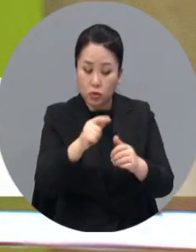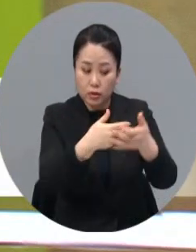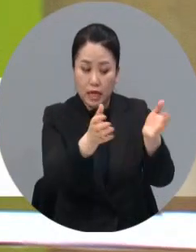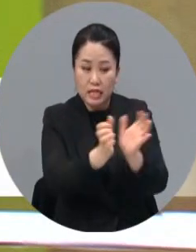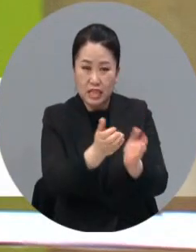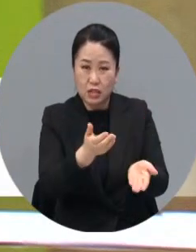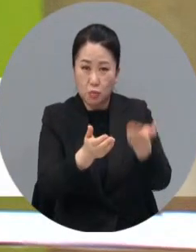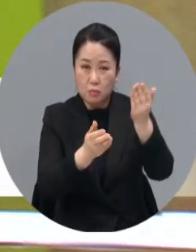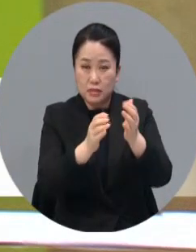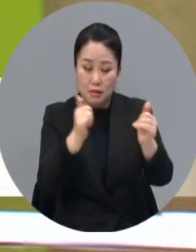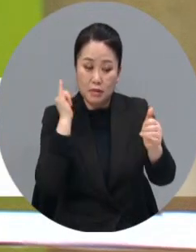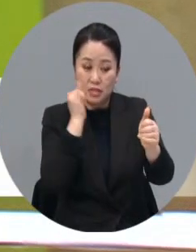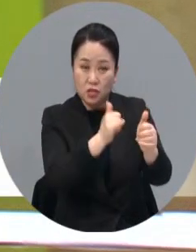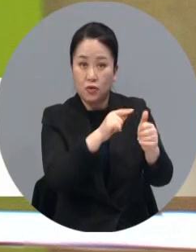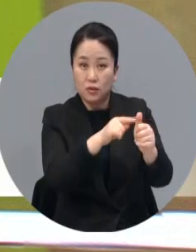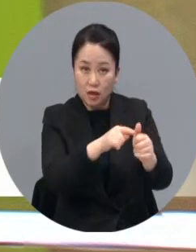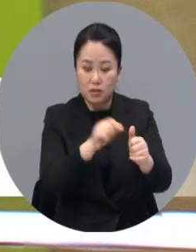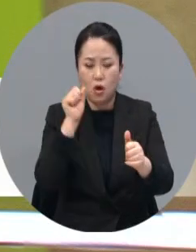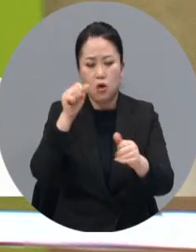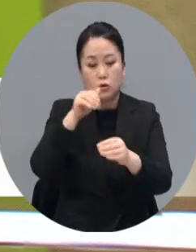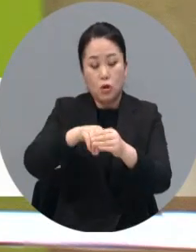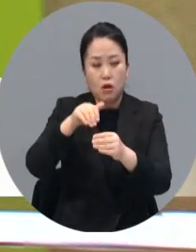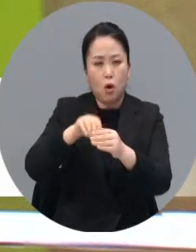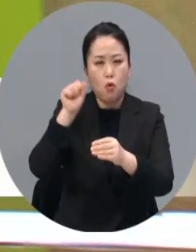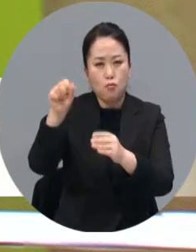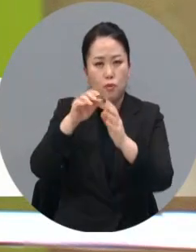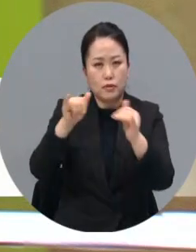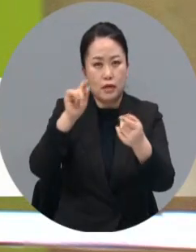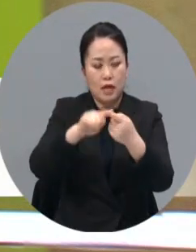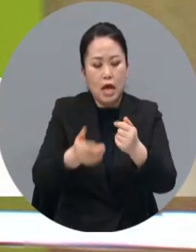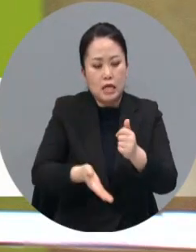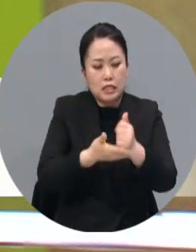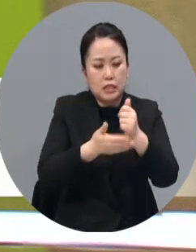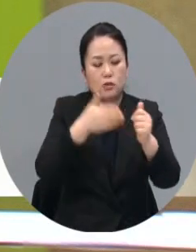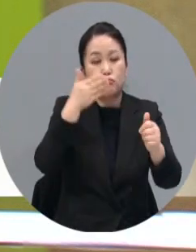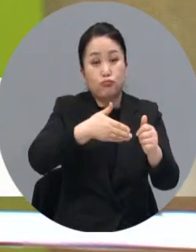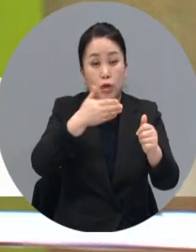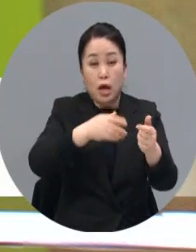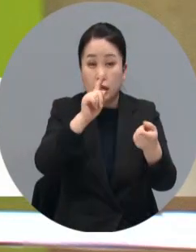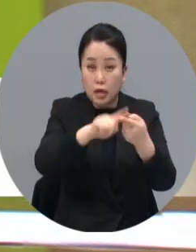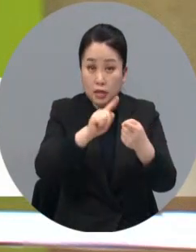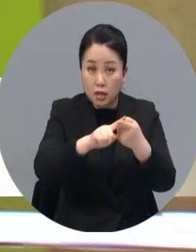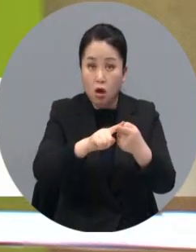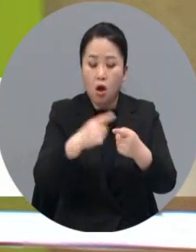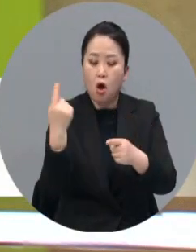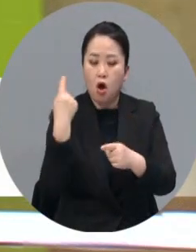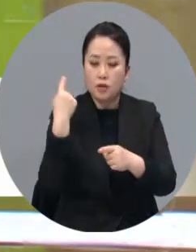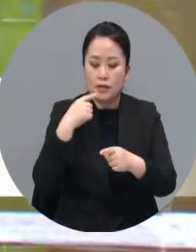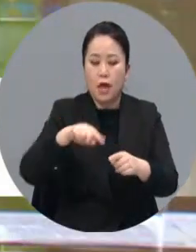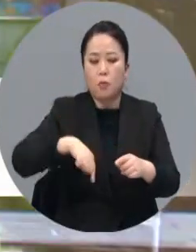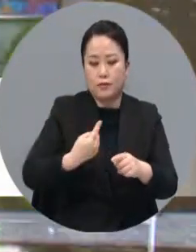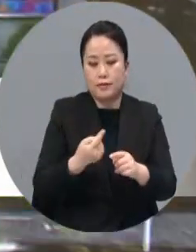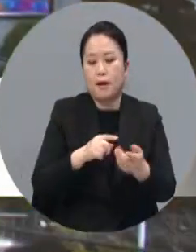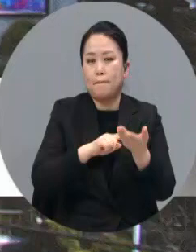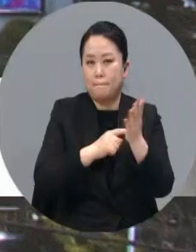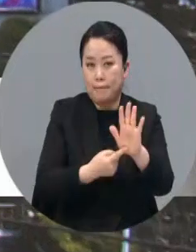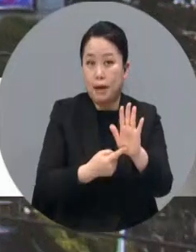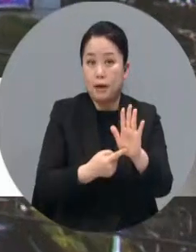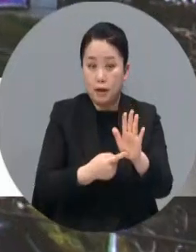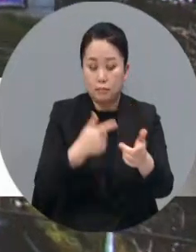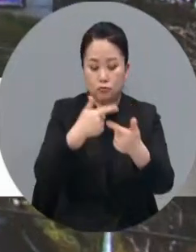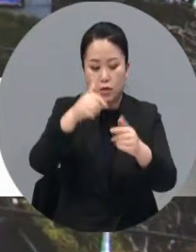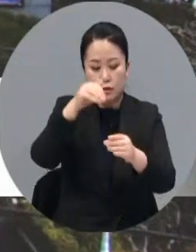전화를 걸어서 총선 후보자에 대한 지지를 호소했다는 사실 저희 뉴스를 통해서 단독으로 전해드렸습니다. 부산